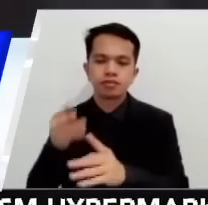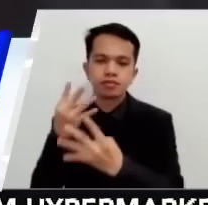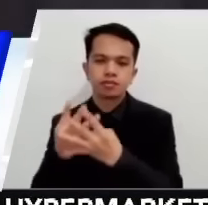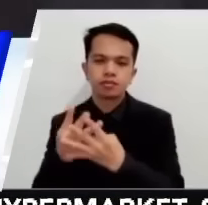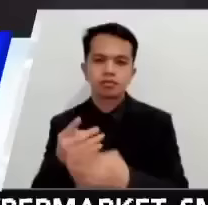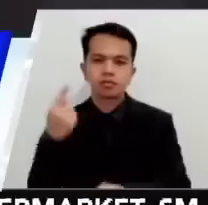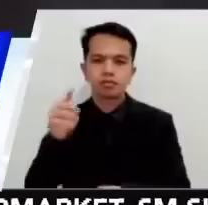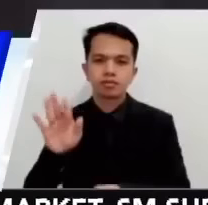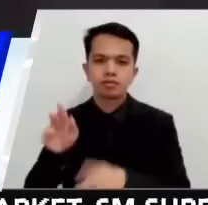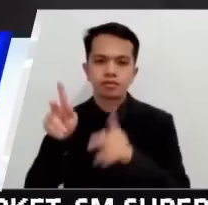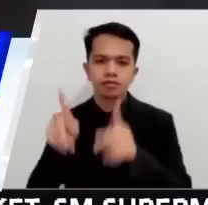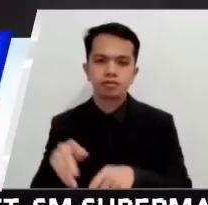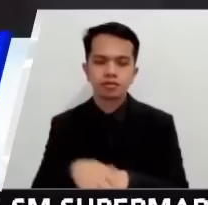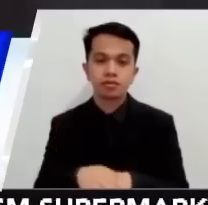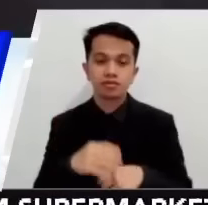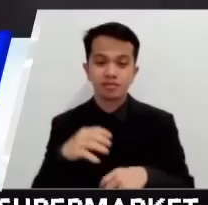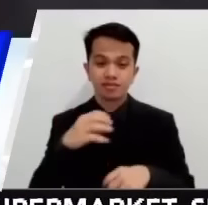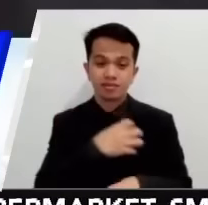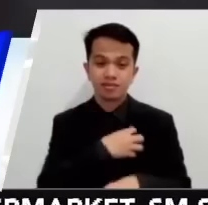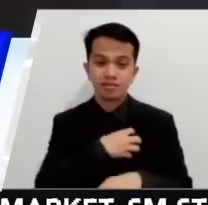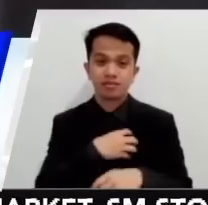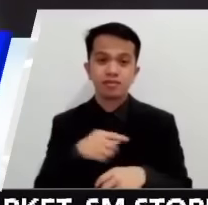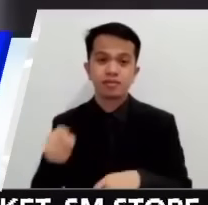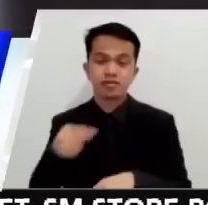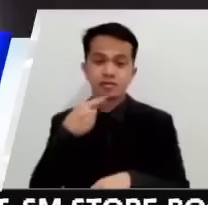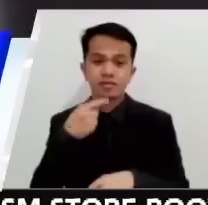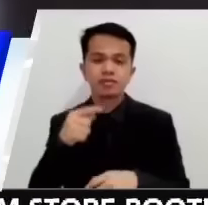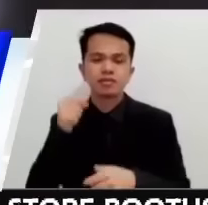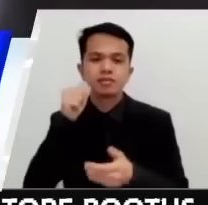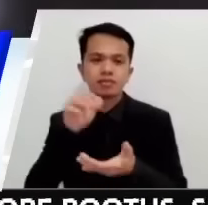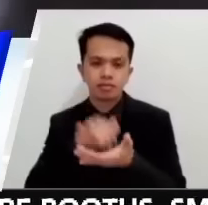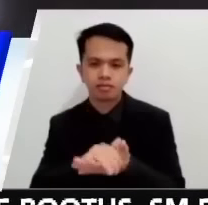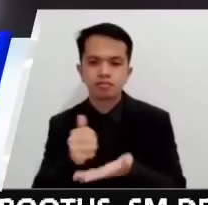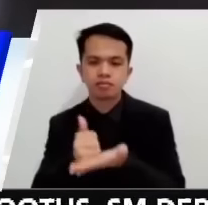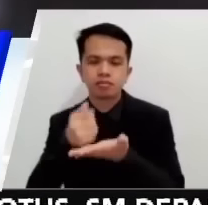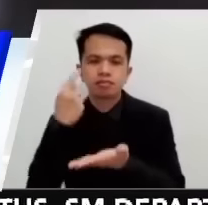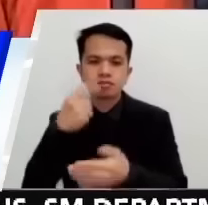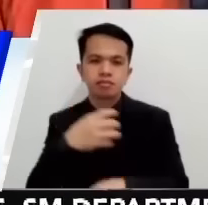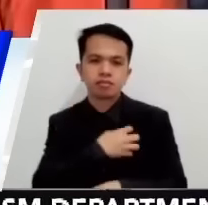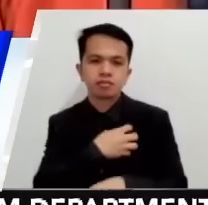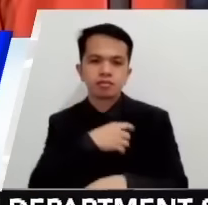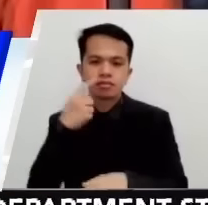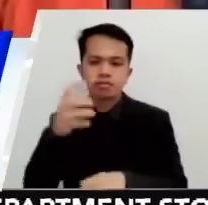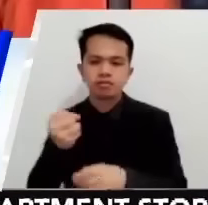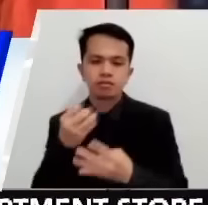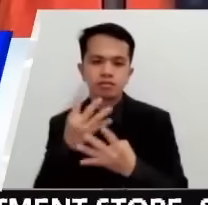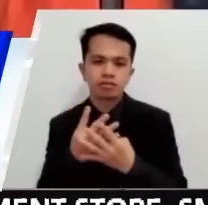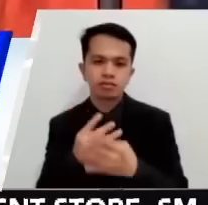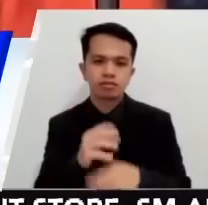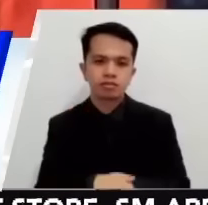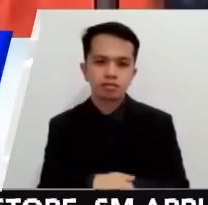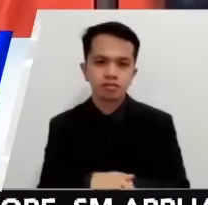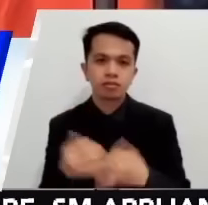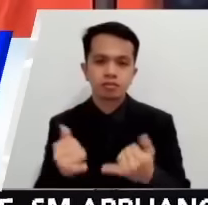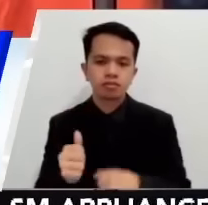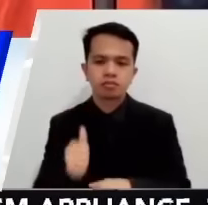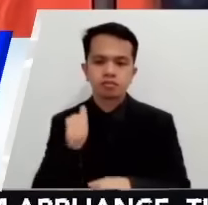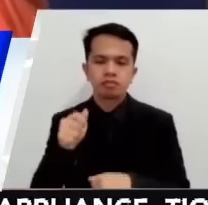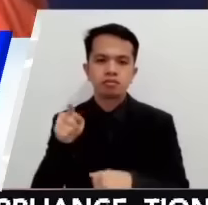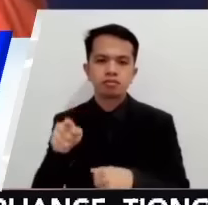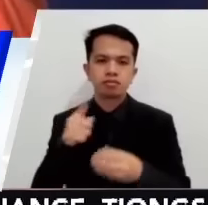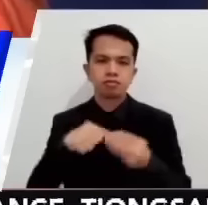sa pulisya, mismong asawa ng suspect ang nakipagtulungan sa otoridad para maaresto ang lalaki. Itinanggi ng akusado ang